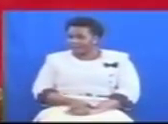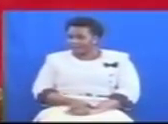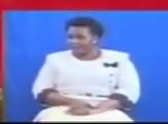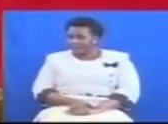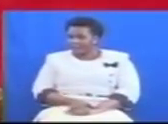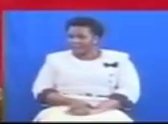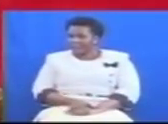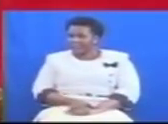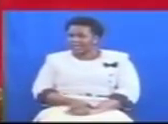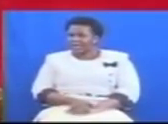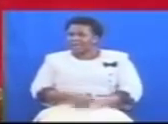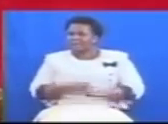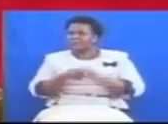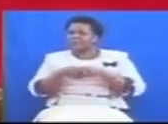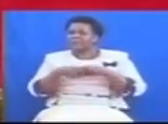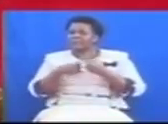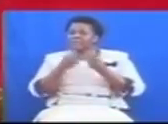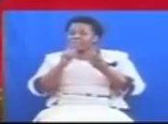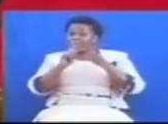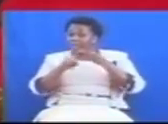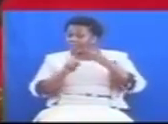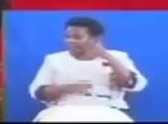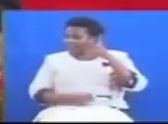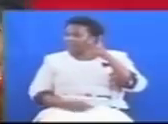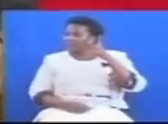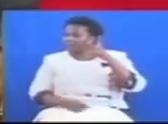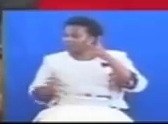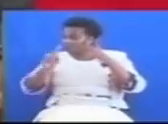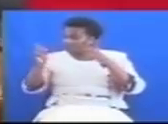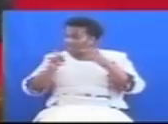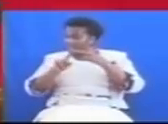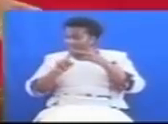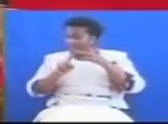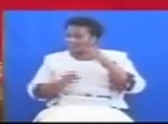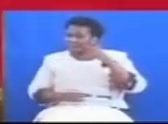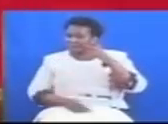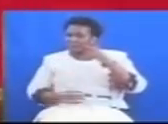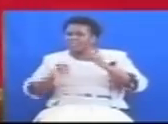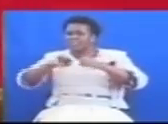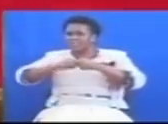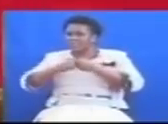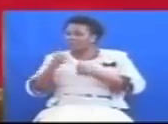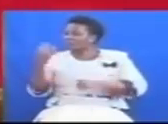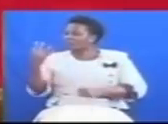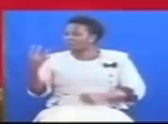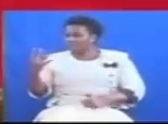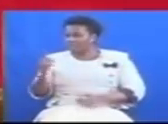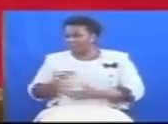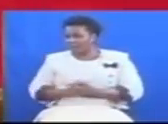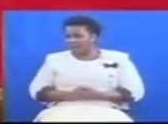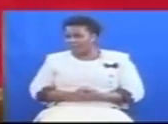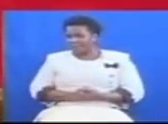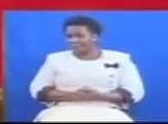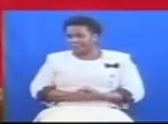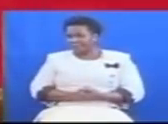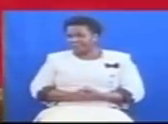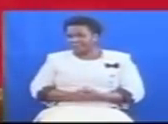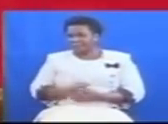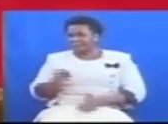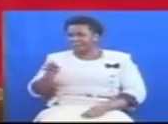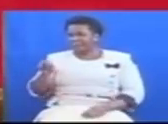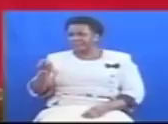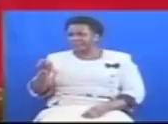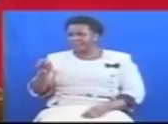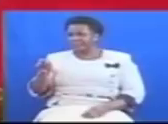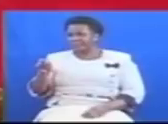maelekezo. Lakini swali lake la pili, ni kweli hizi changamoto 4 kwa mujibu wa swali lake la msingi alivyokuwa ameliuliza,